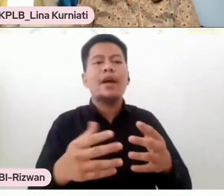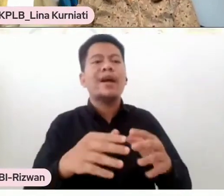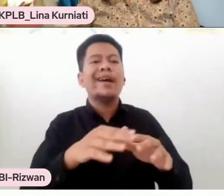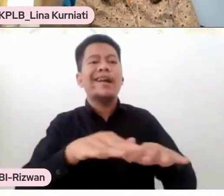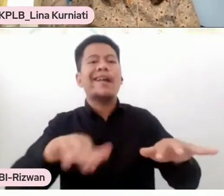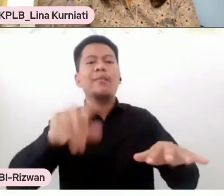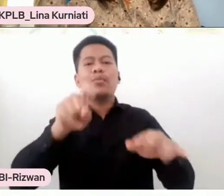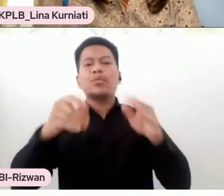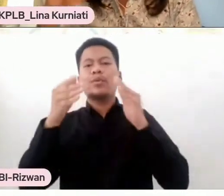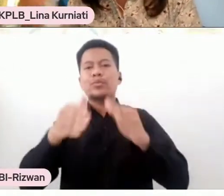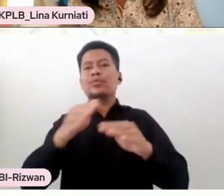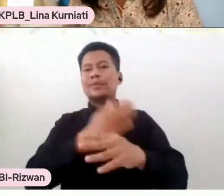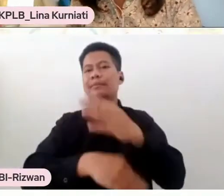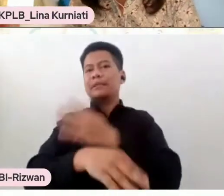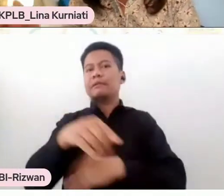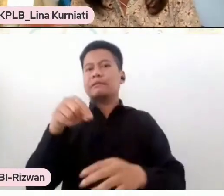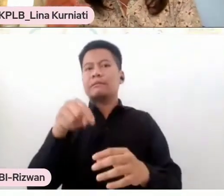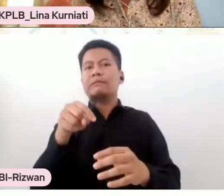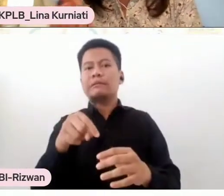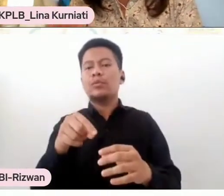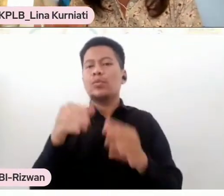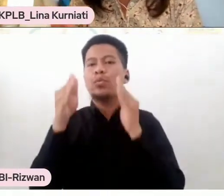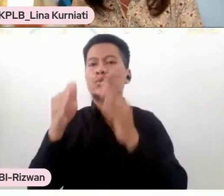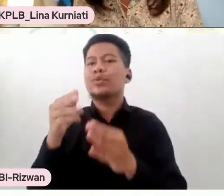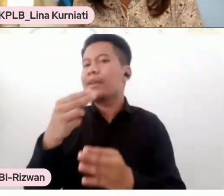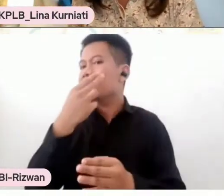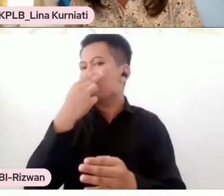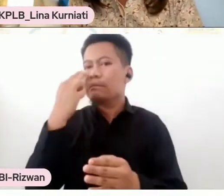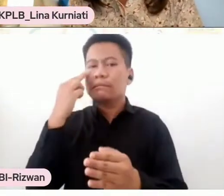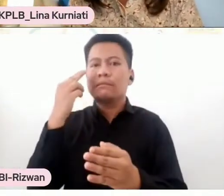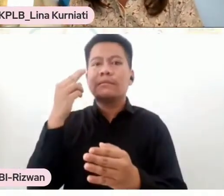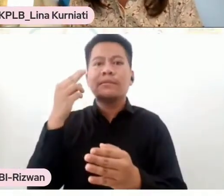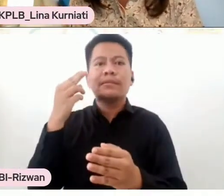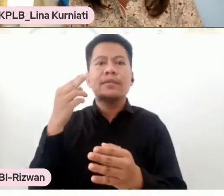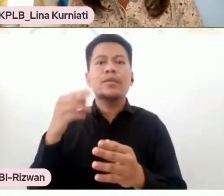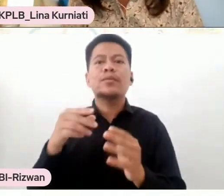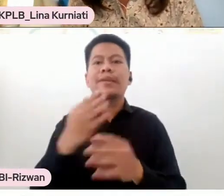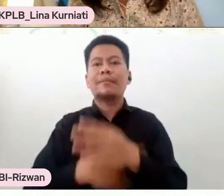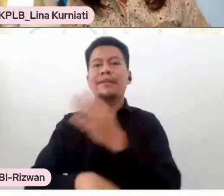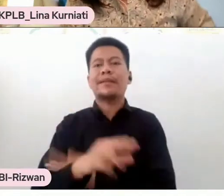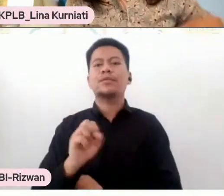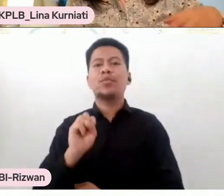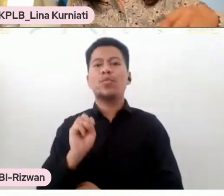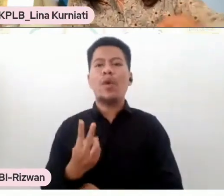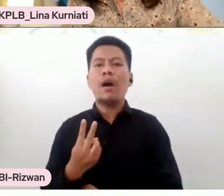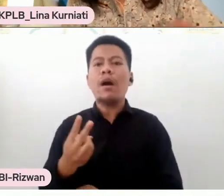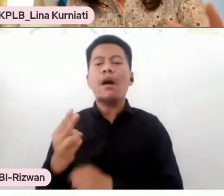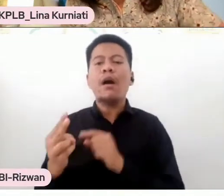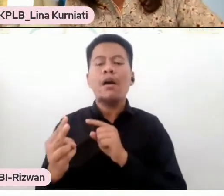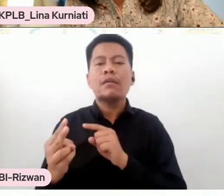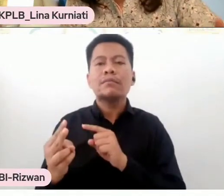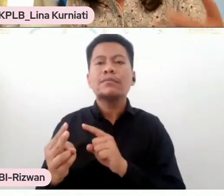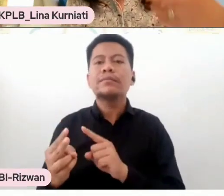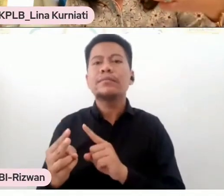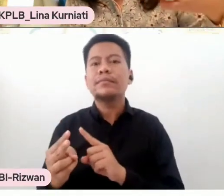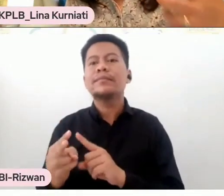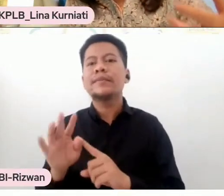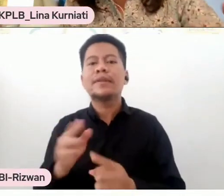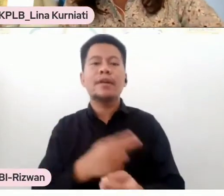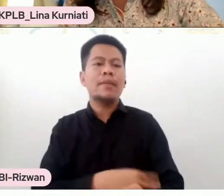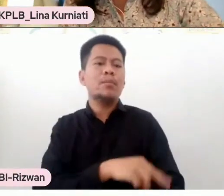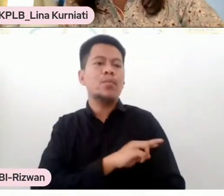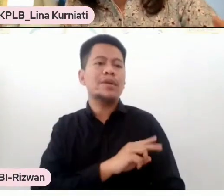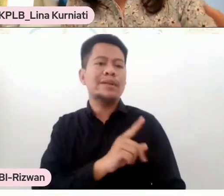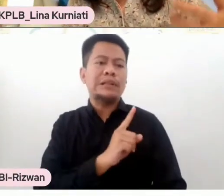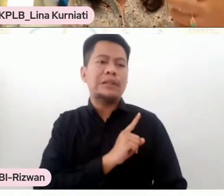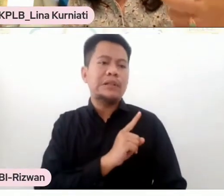dengan penglihatan dan multi disabilitas, mereka bagaimana agar memiliki keterampilan hidup, kemudian